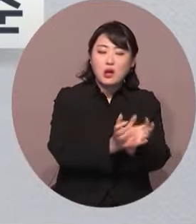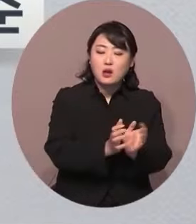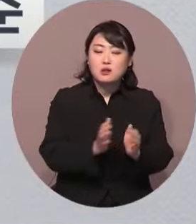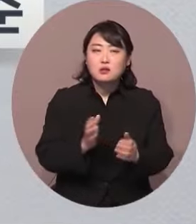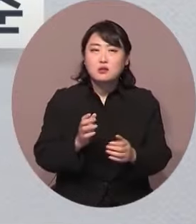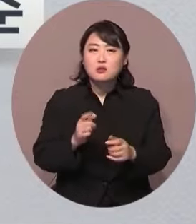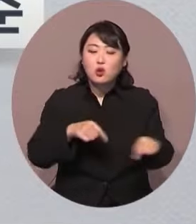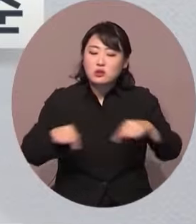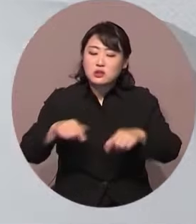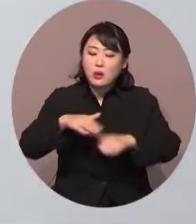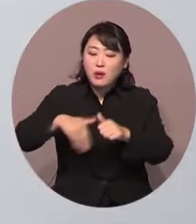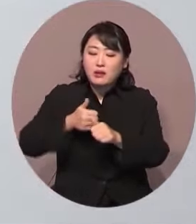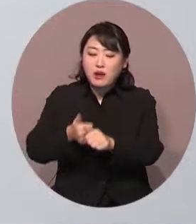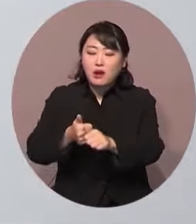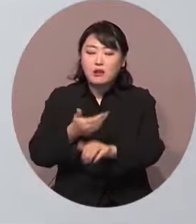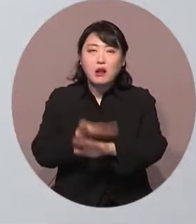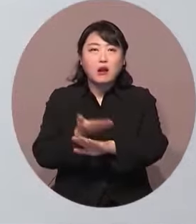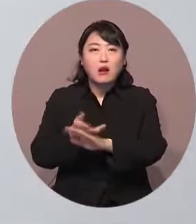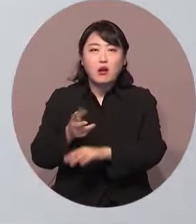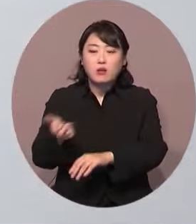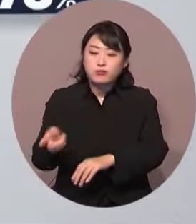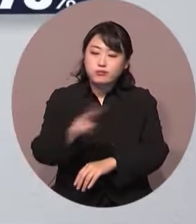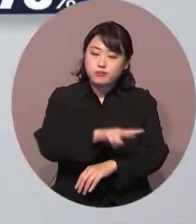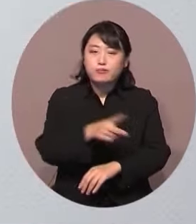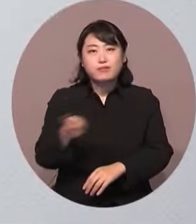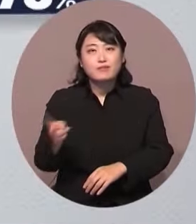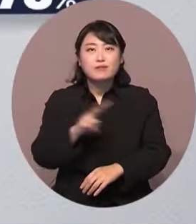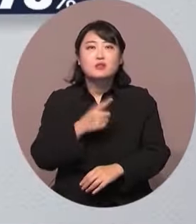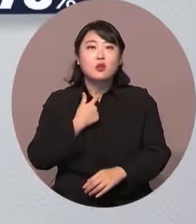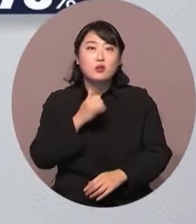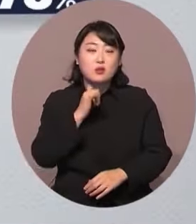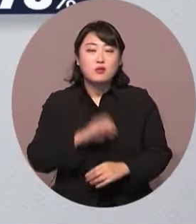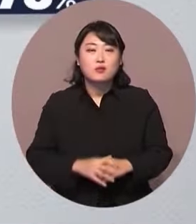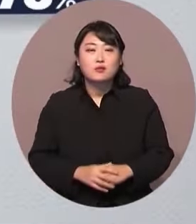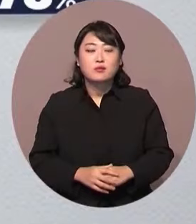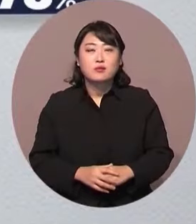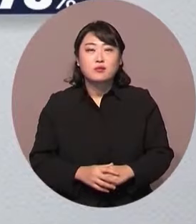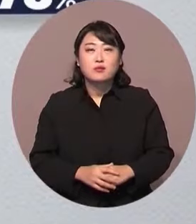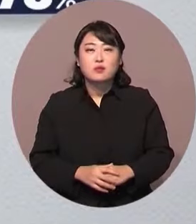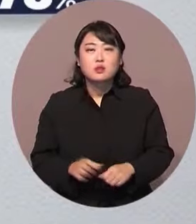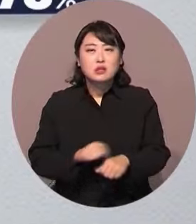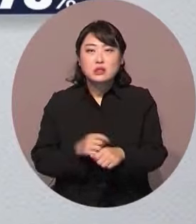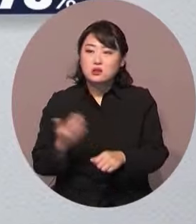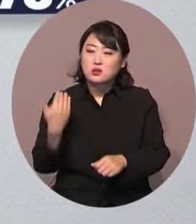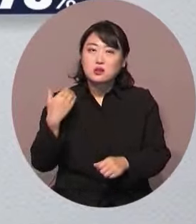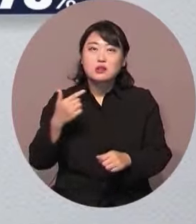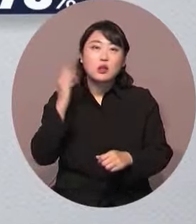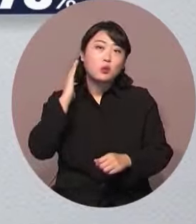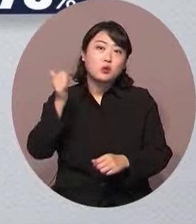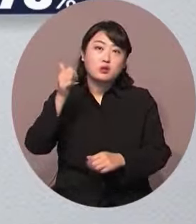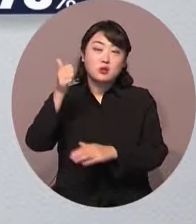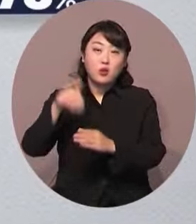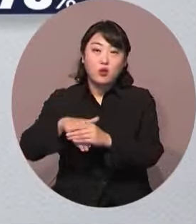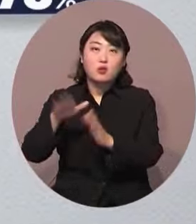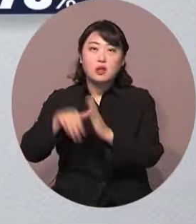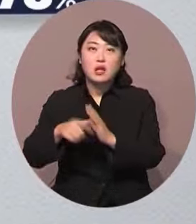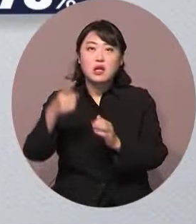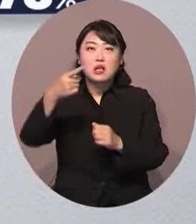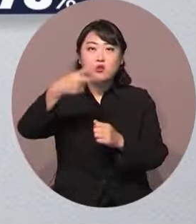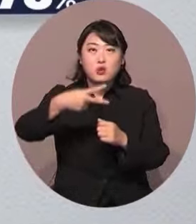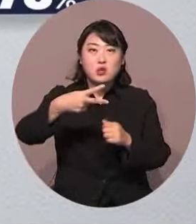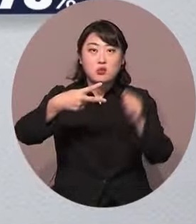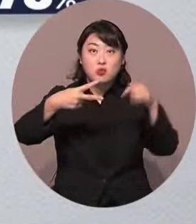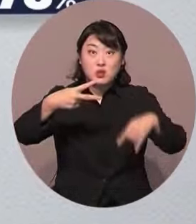다른 지지를 보냈습니다. 최근 두 번의 지방선거에서도 선택이 달랐고 특히 지난 대선에서는 1, 2위